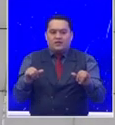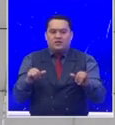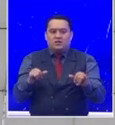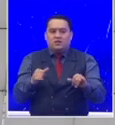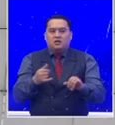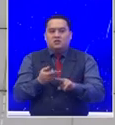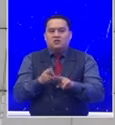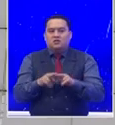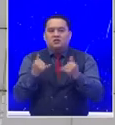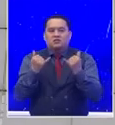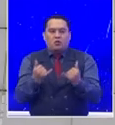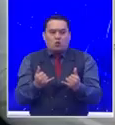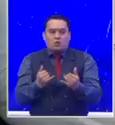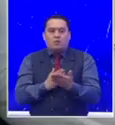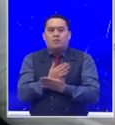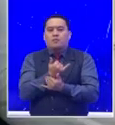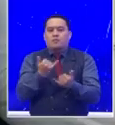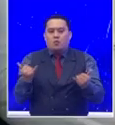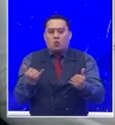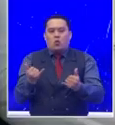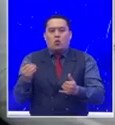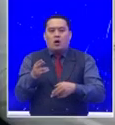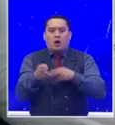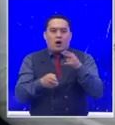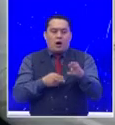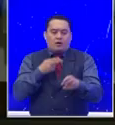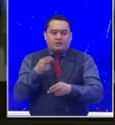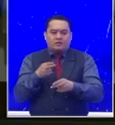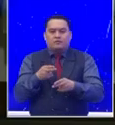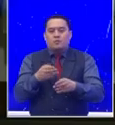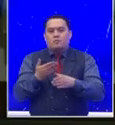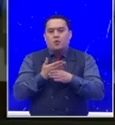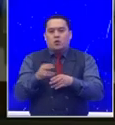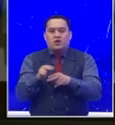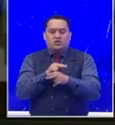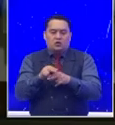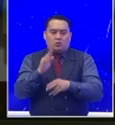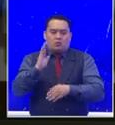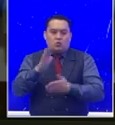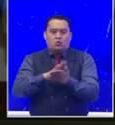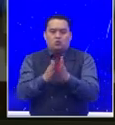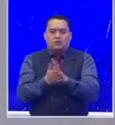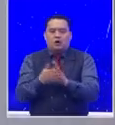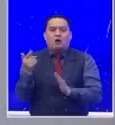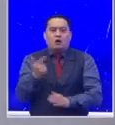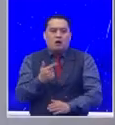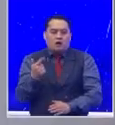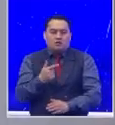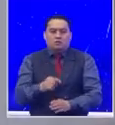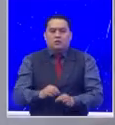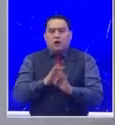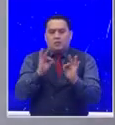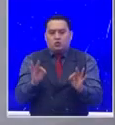Это значит, что здесь будут оказывать все виды оперативного и консервативного лечения в условиях гарантированного